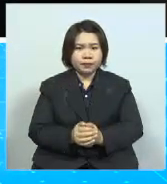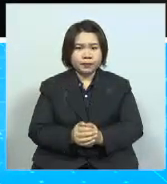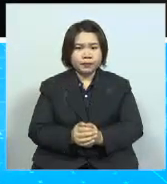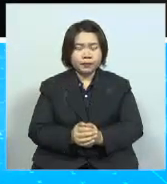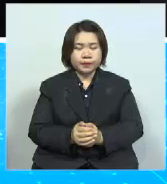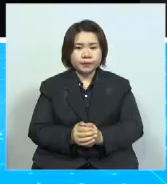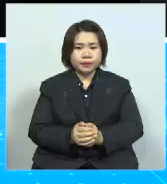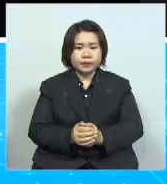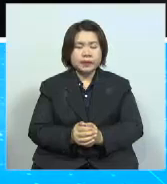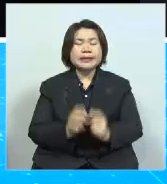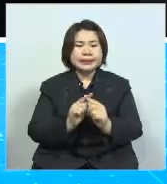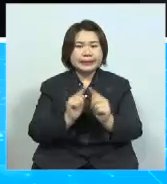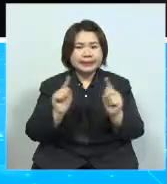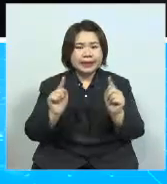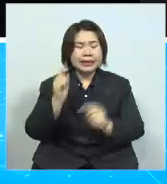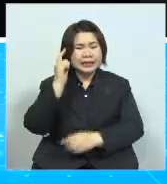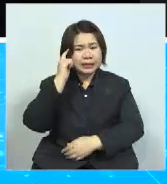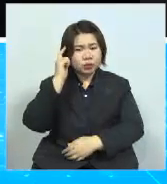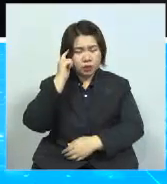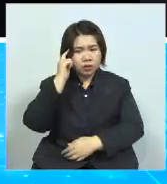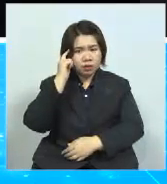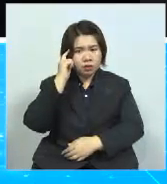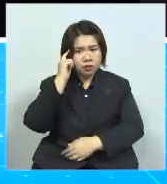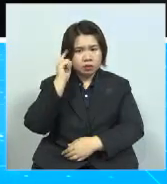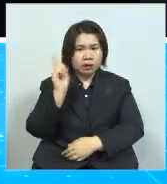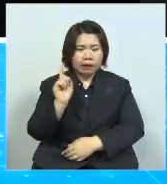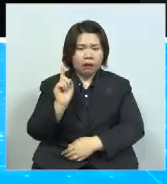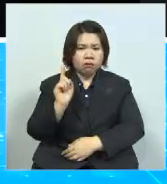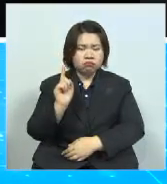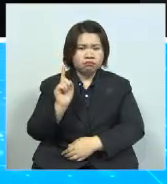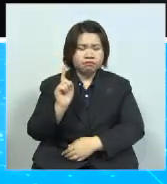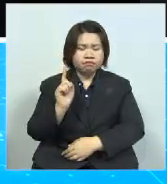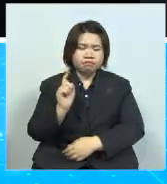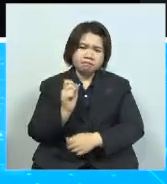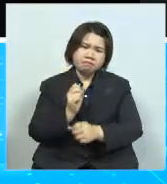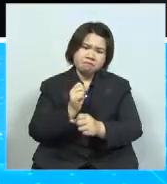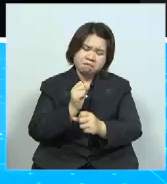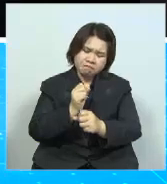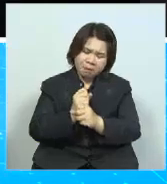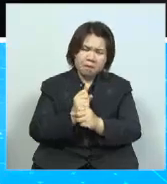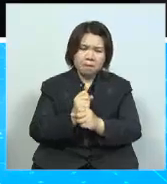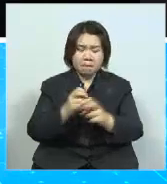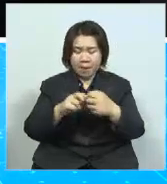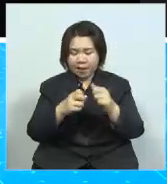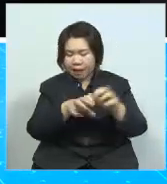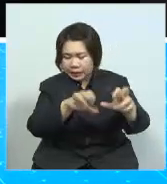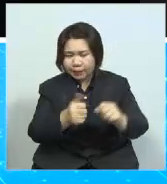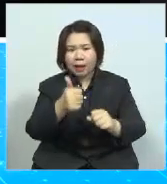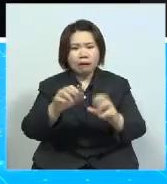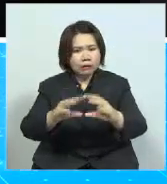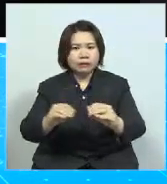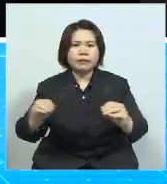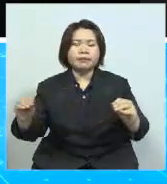าหวังว่าเหตุการณ์จะสงบกลับคืนสู่ความสงบได้และเมื่อกลับ